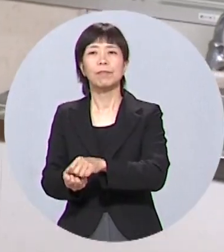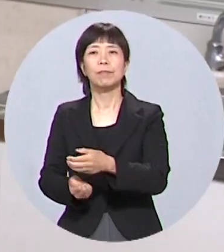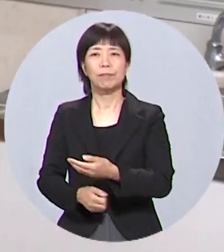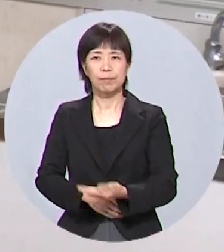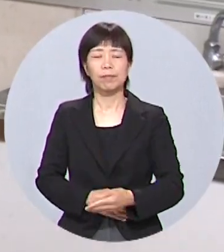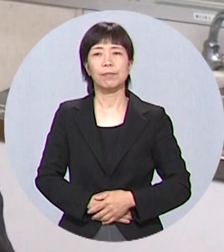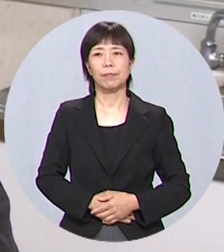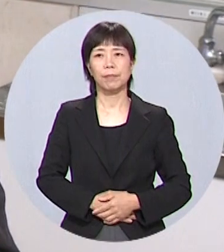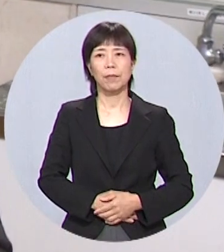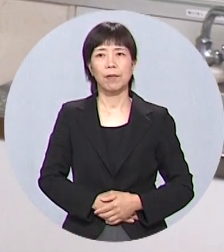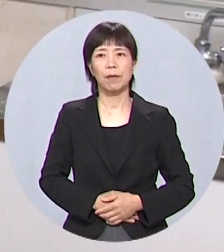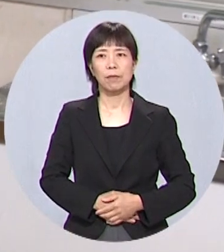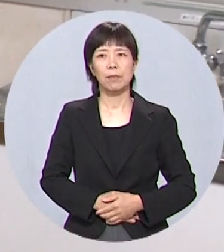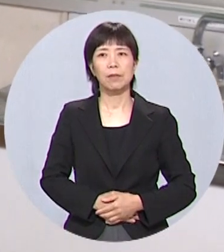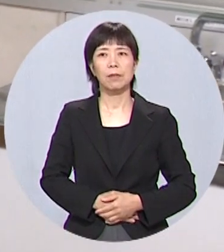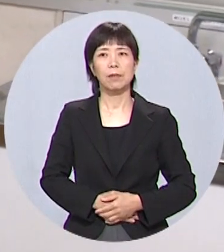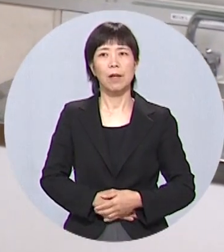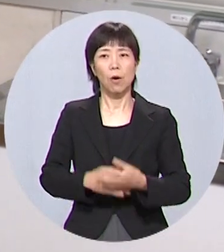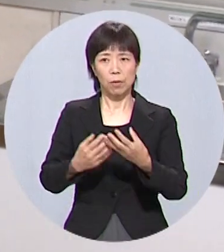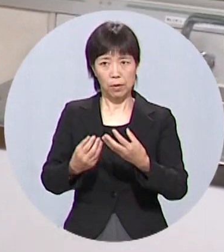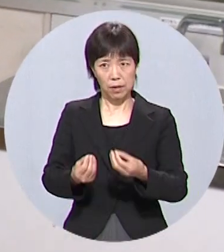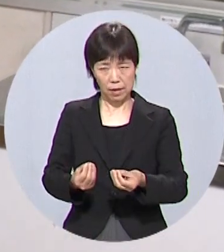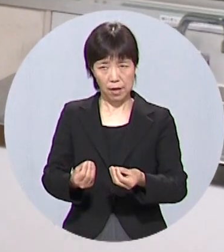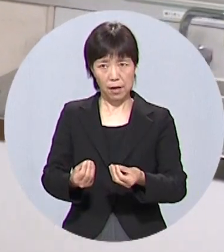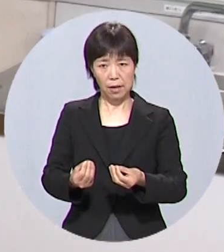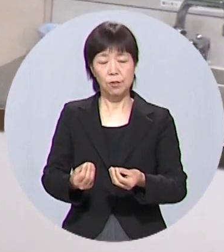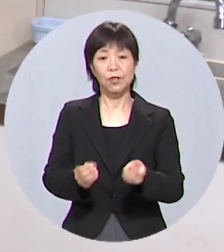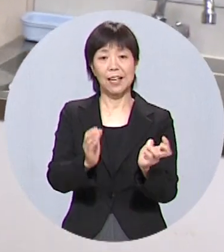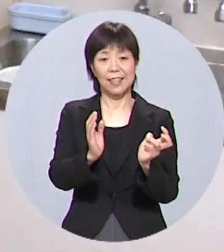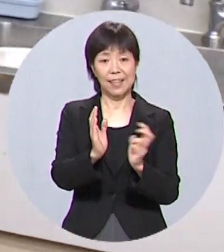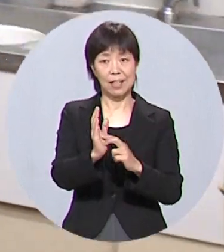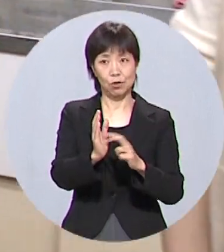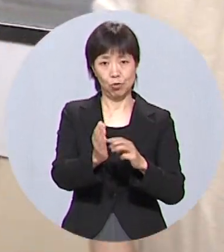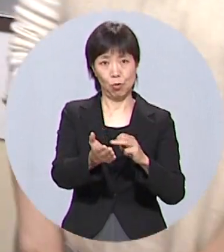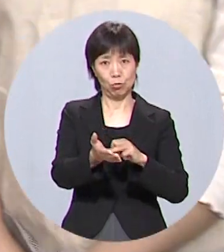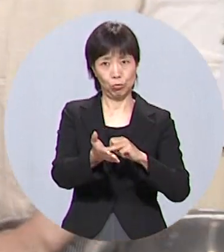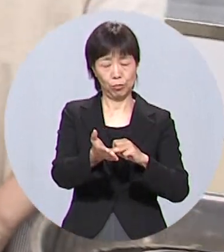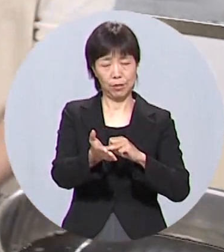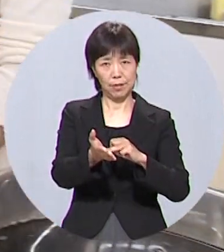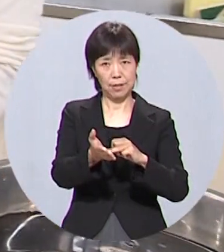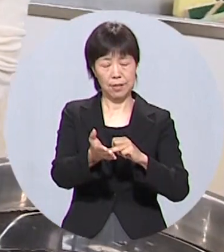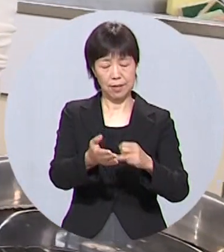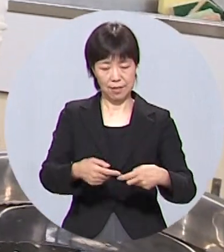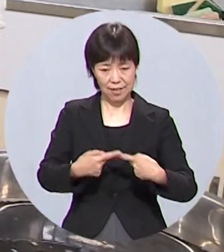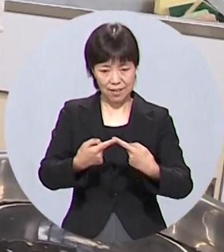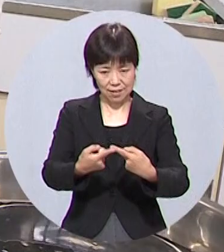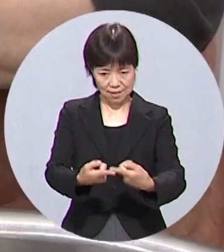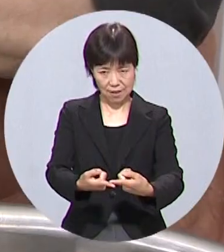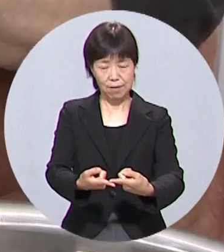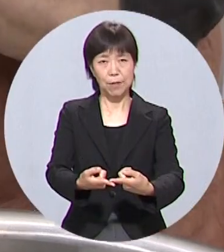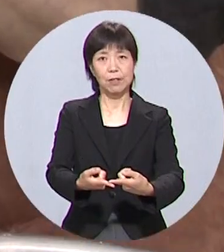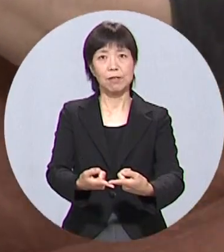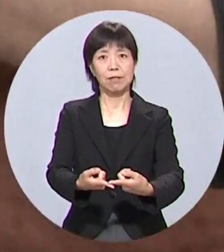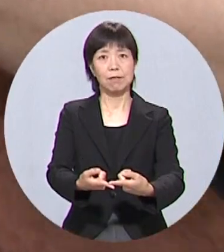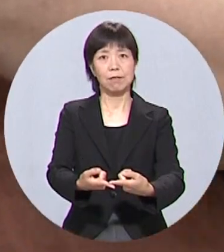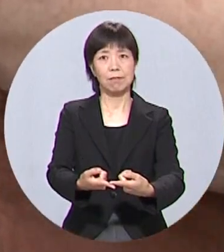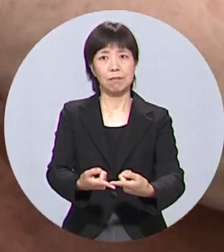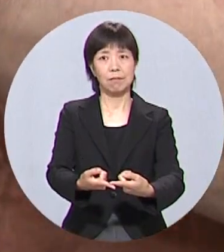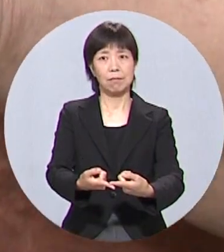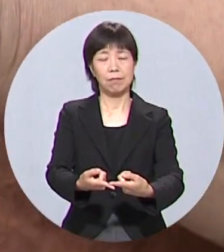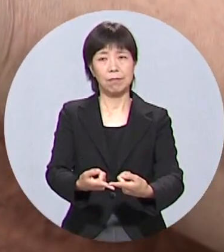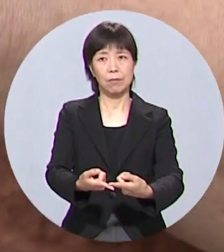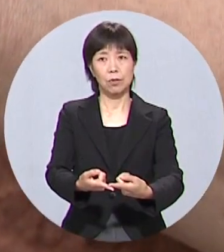はい、ではきれいにで洗えましたので、はい、鉄焙煎というものにつけたいと思います、はい、この耳だけ